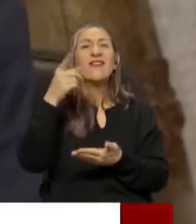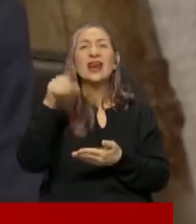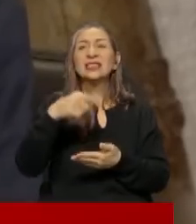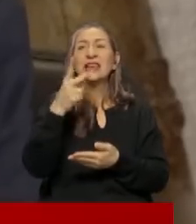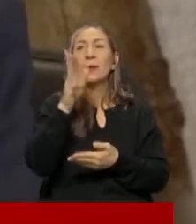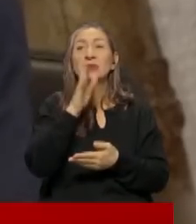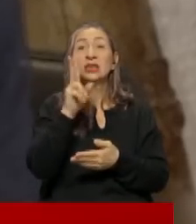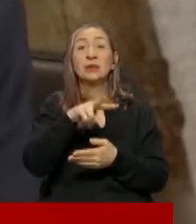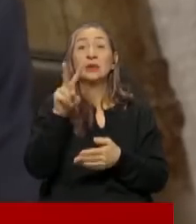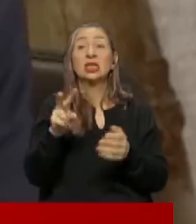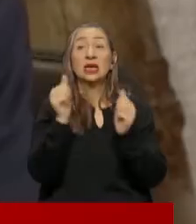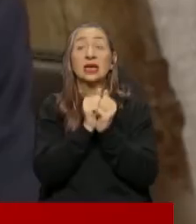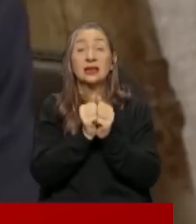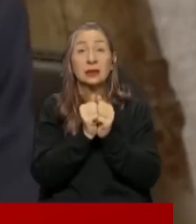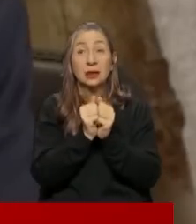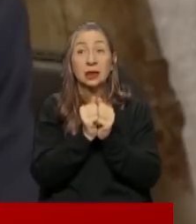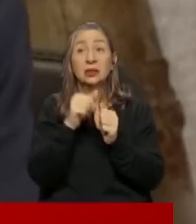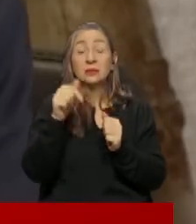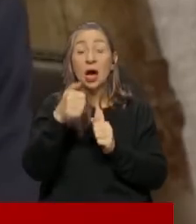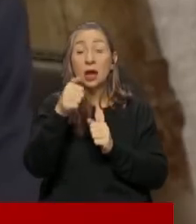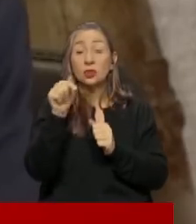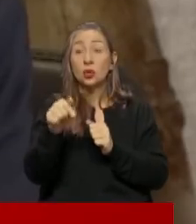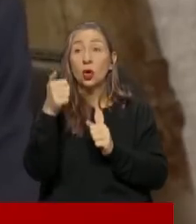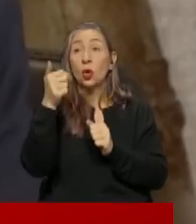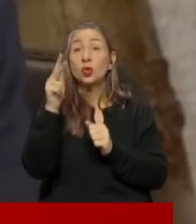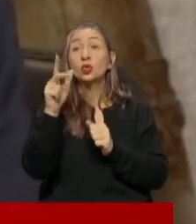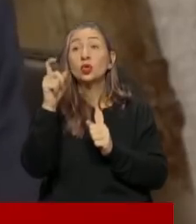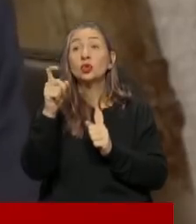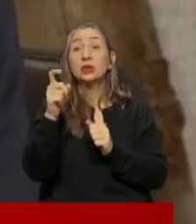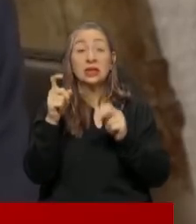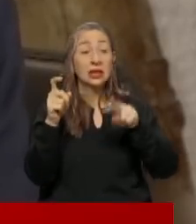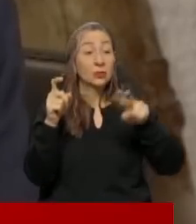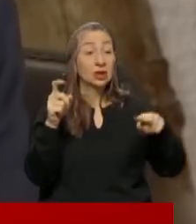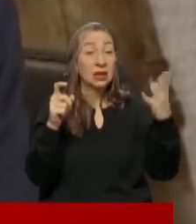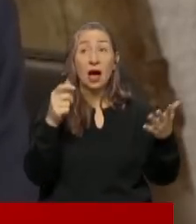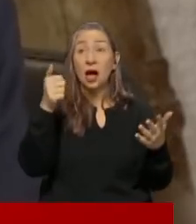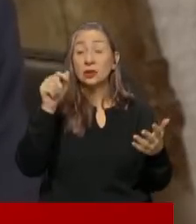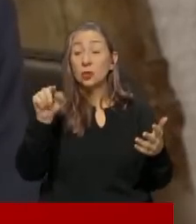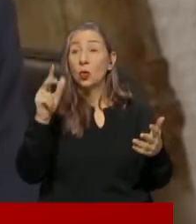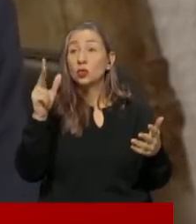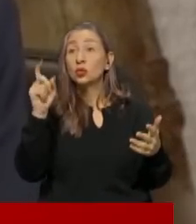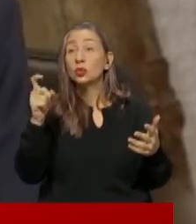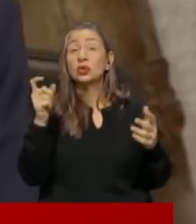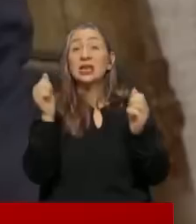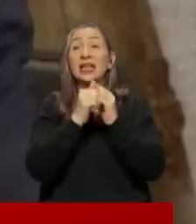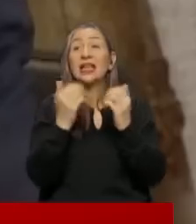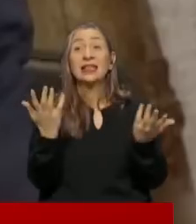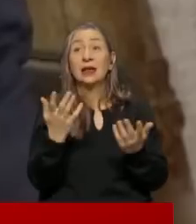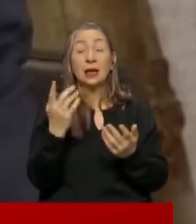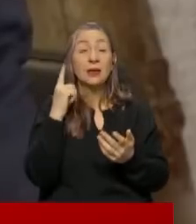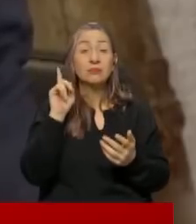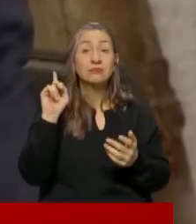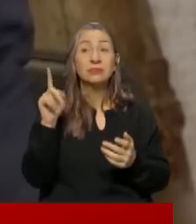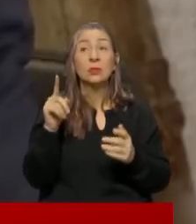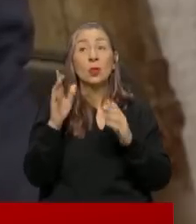lira. 22 katı. Şimdi 6.39 katı. 22 kat nerede? 6.39 kat nerede? Kulak